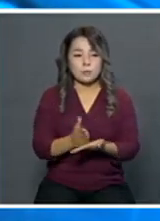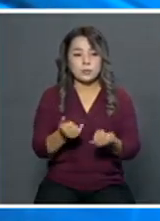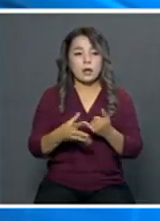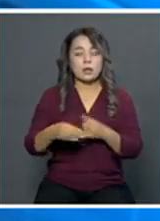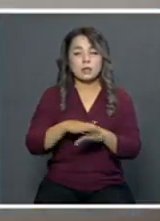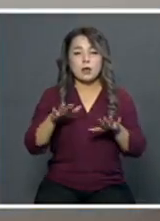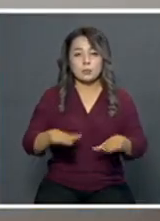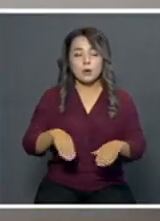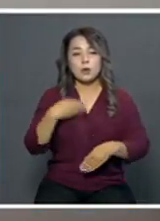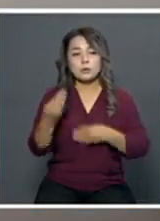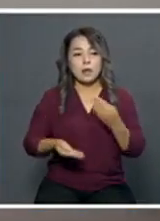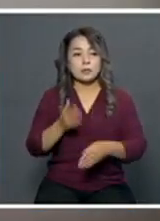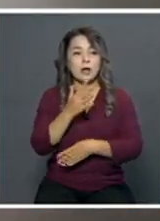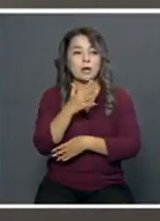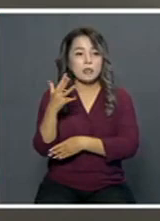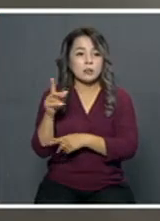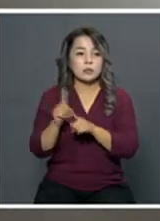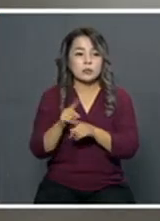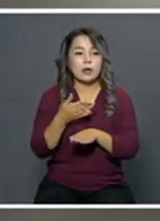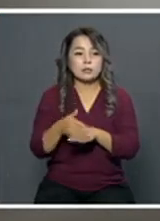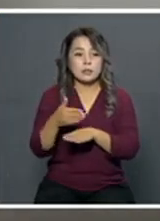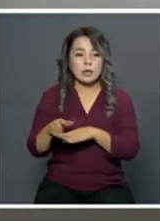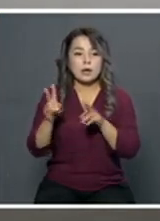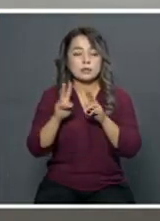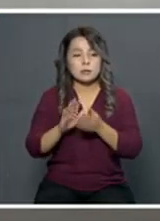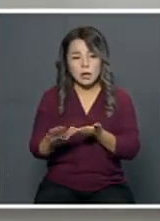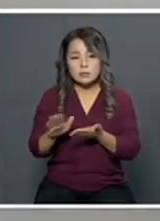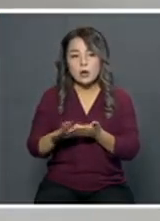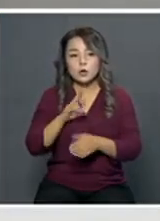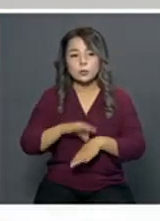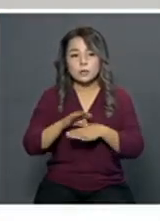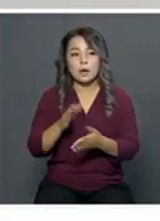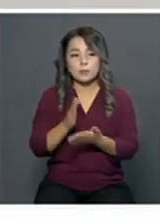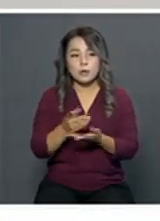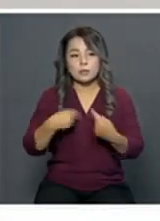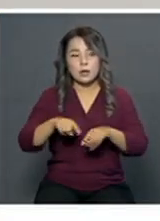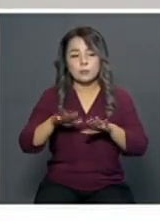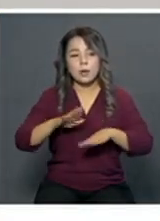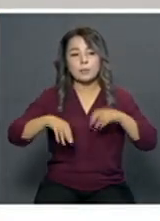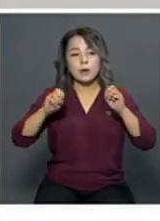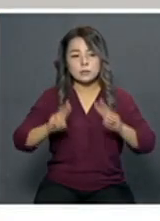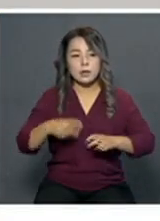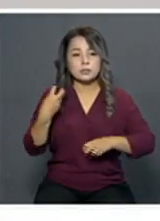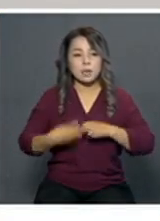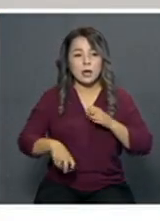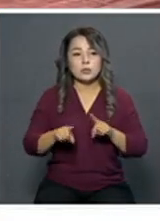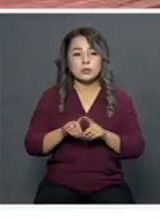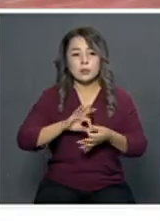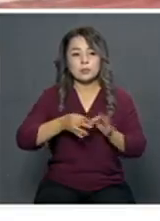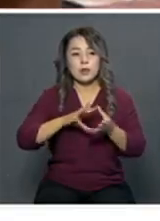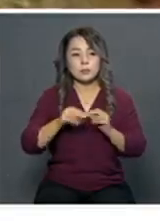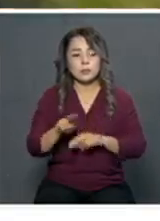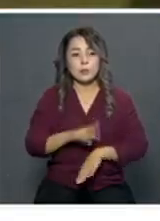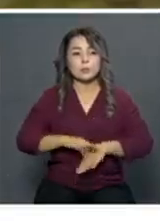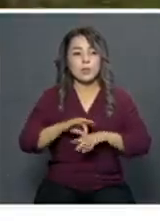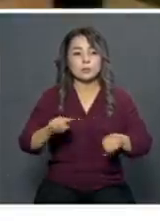аймақ құлаған ағаштар мен шатырлардың қирандыларынан тазартылу үстінде. Әкімдік өкілдерінің айтуынша мамандар істен шыққан желілерді қалпына